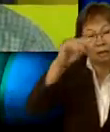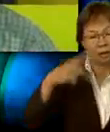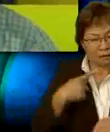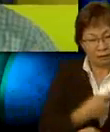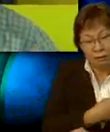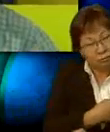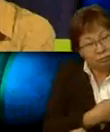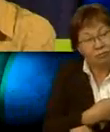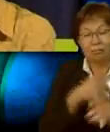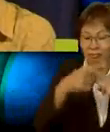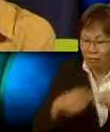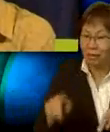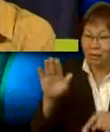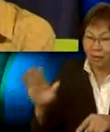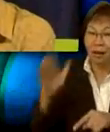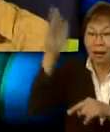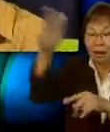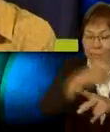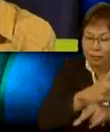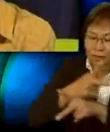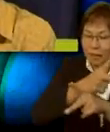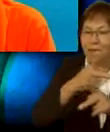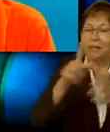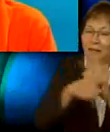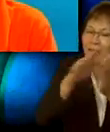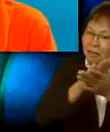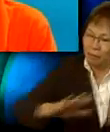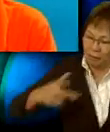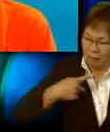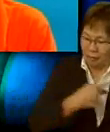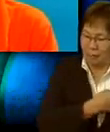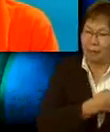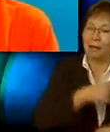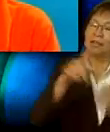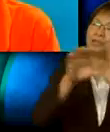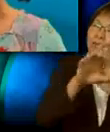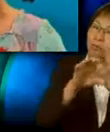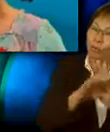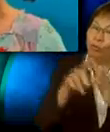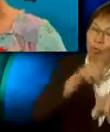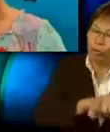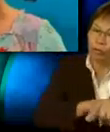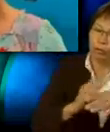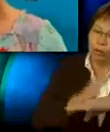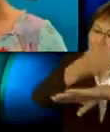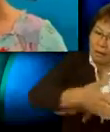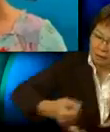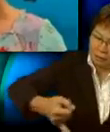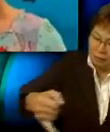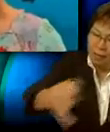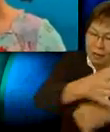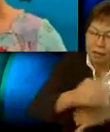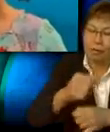mengajar kita, tetapi dia akan menjaga keselamatan kita seperti sewaktu melintas